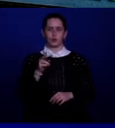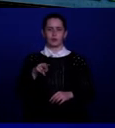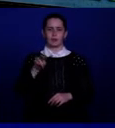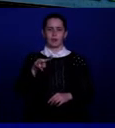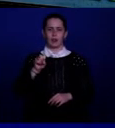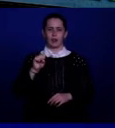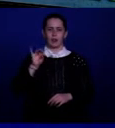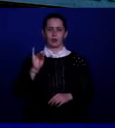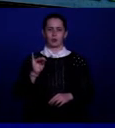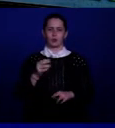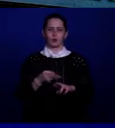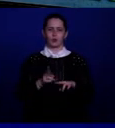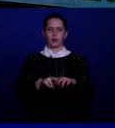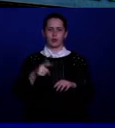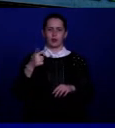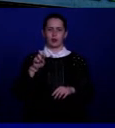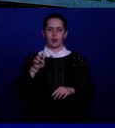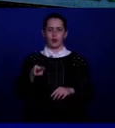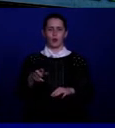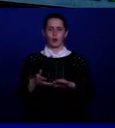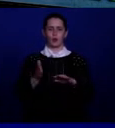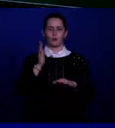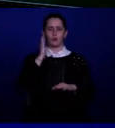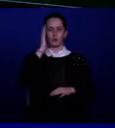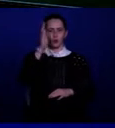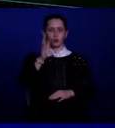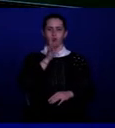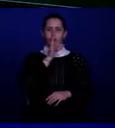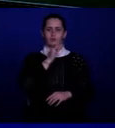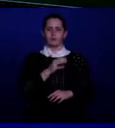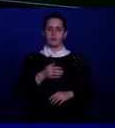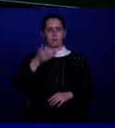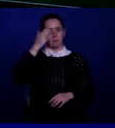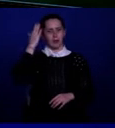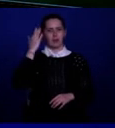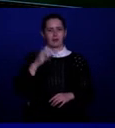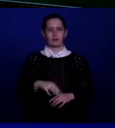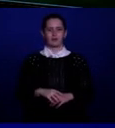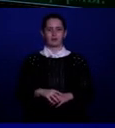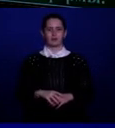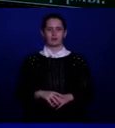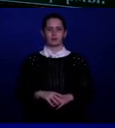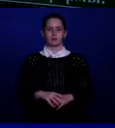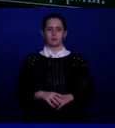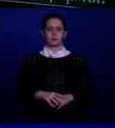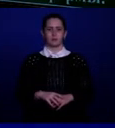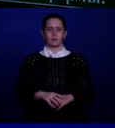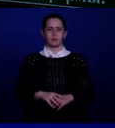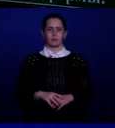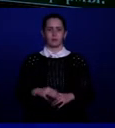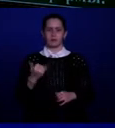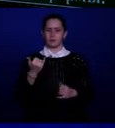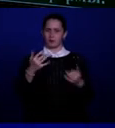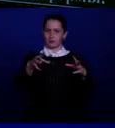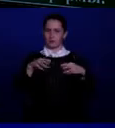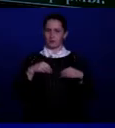сделаю? Это глагол будущего времени. Молодцы. Итак, мы